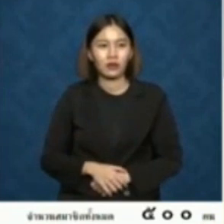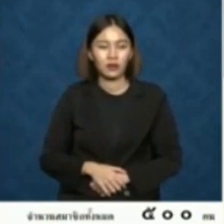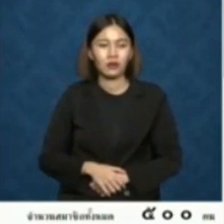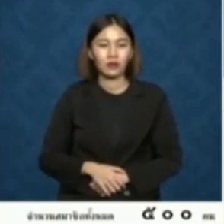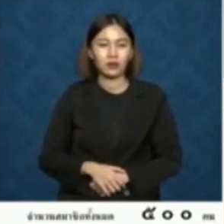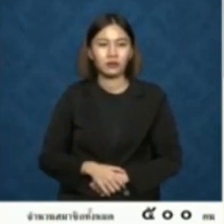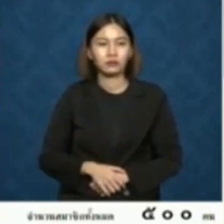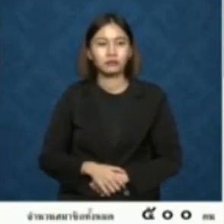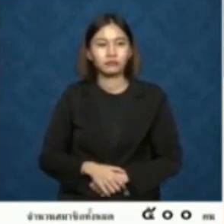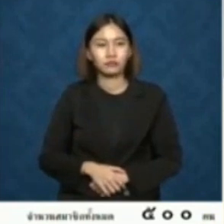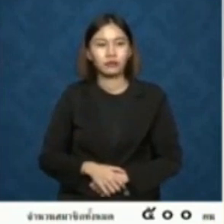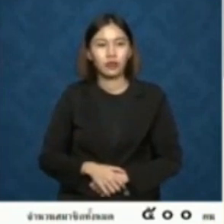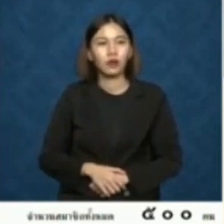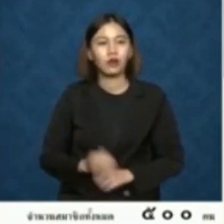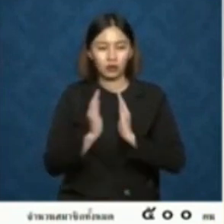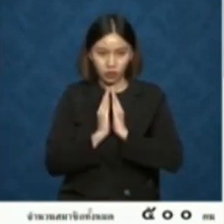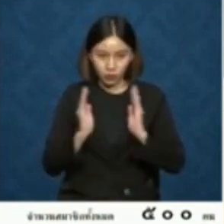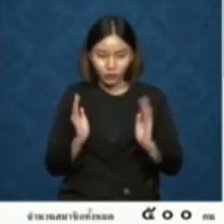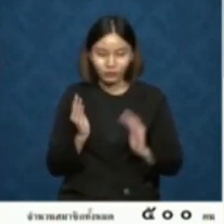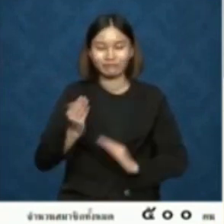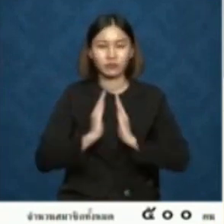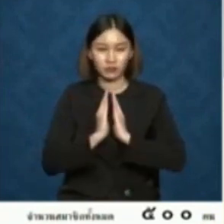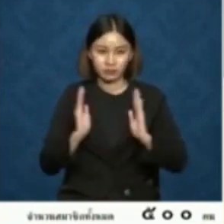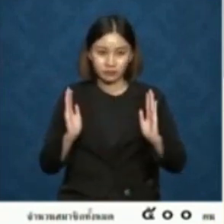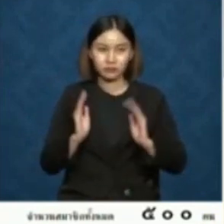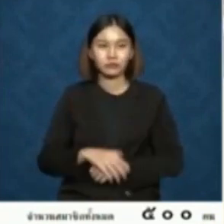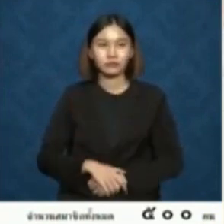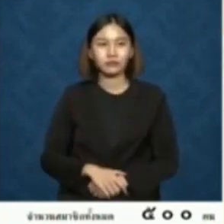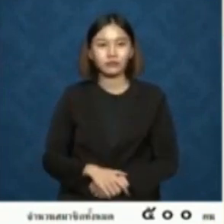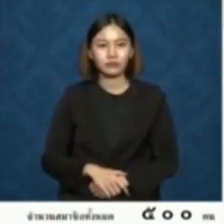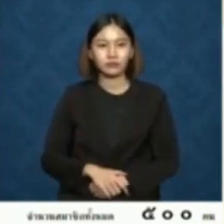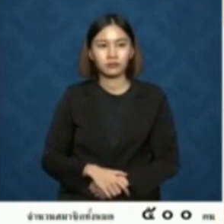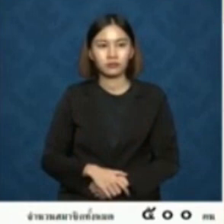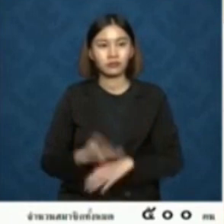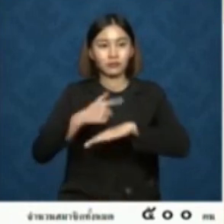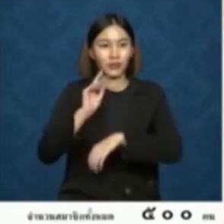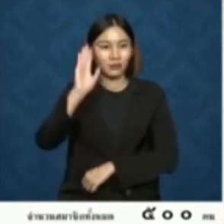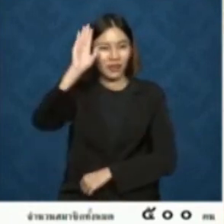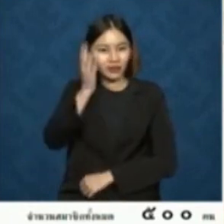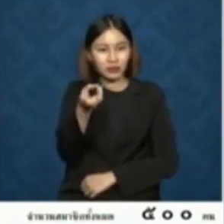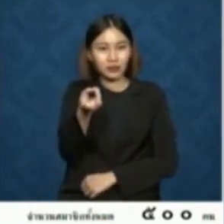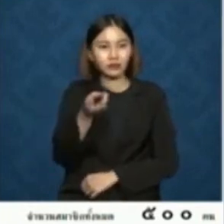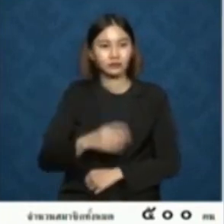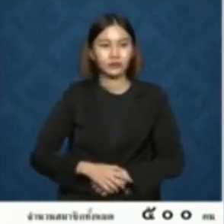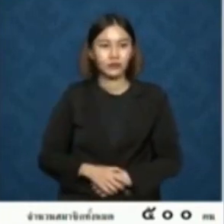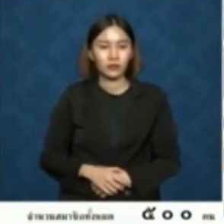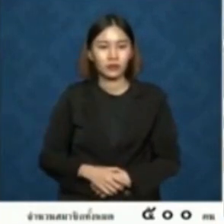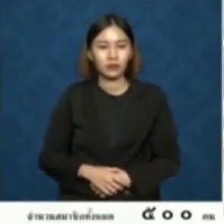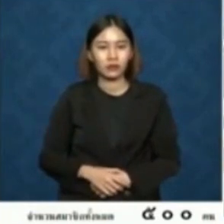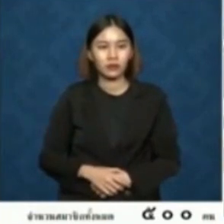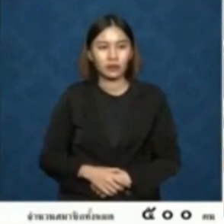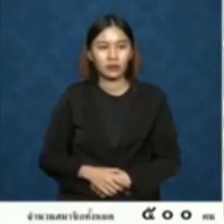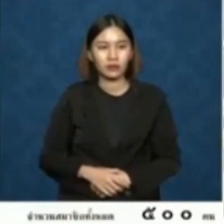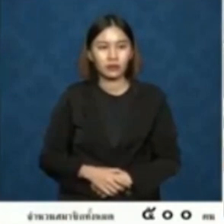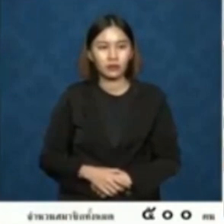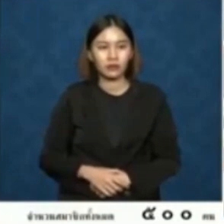ณัฐวุฒิจะได้ไม่ต้องพนันนะครับผมต้องขอบคุณท่านมากครับผม ท่านประธานนิดเดียวครับณัฐวุฒิประทุมครับ